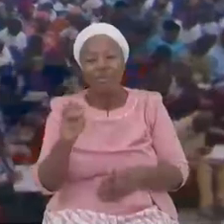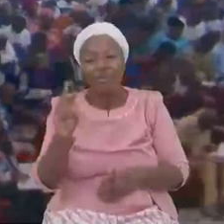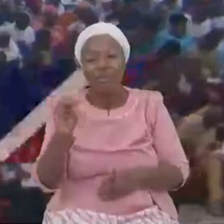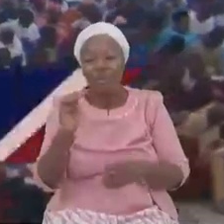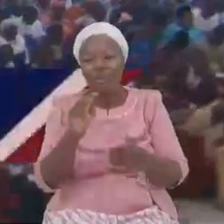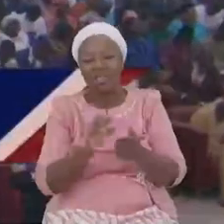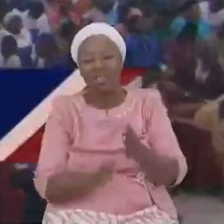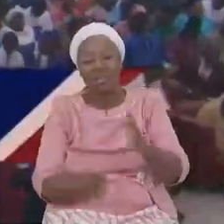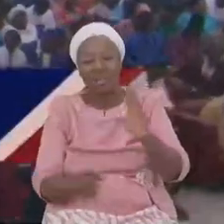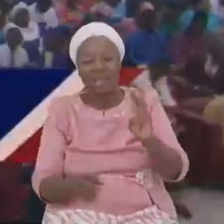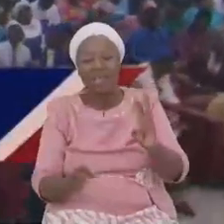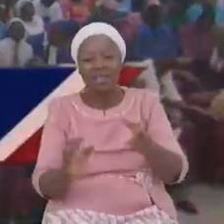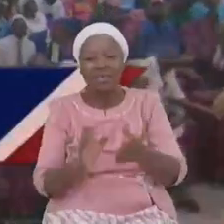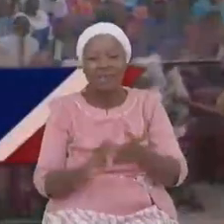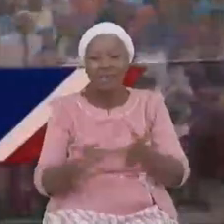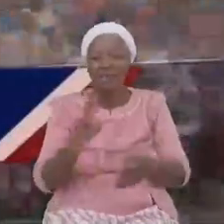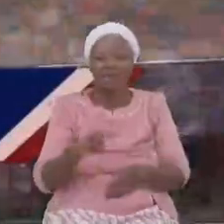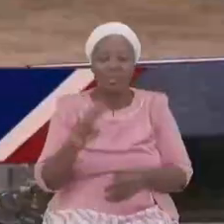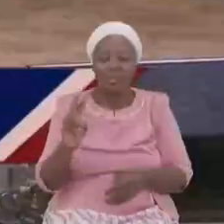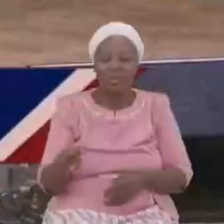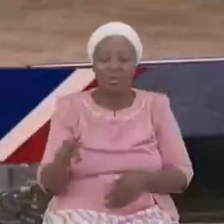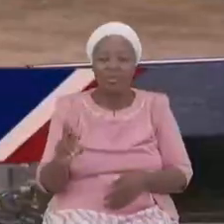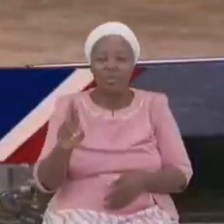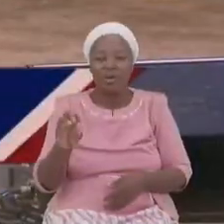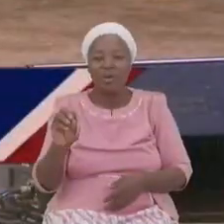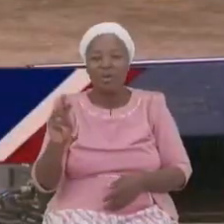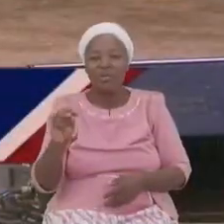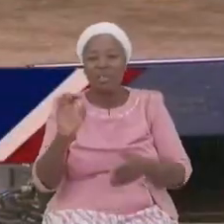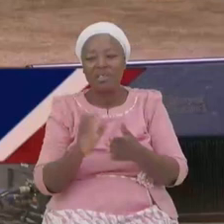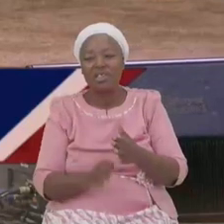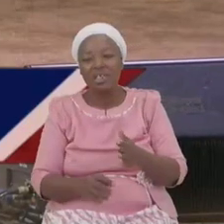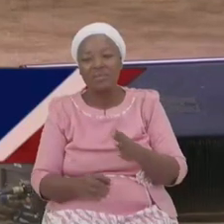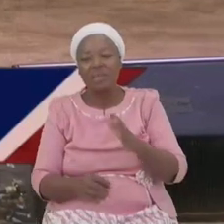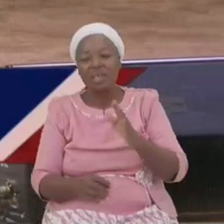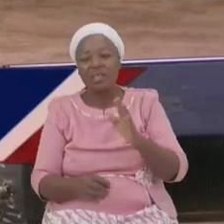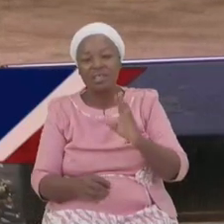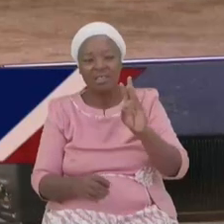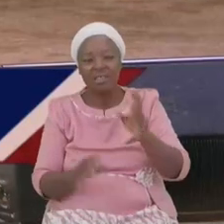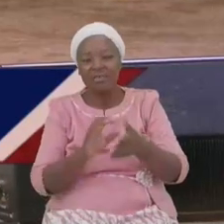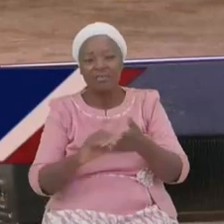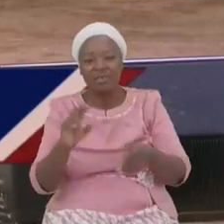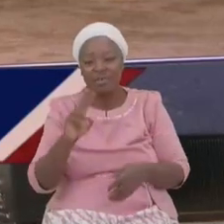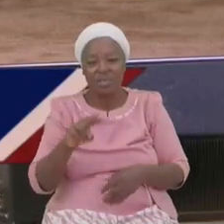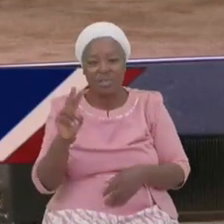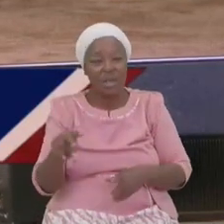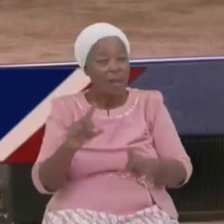verset 22. Romains, chapitre 6, verset 22.